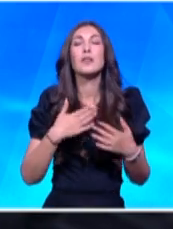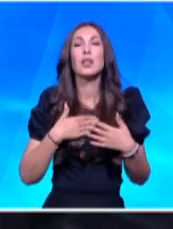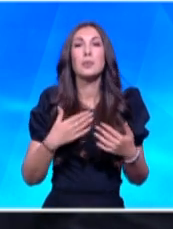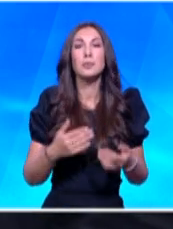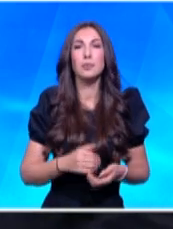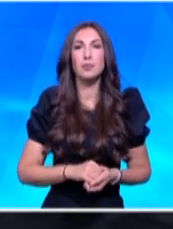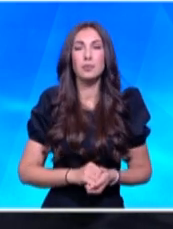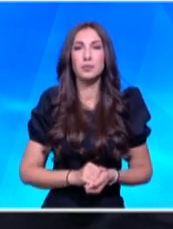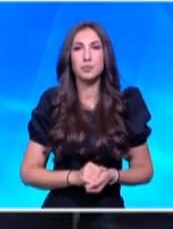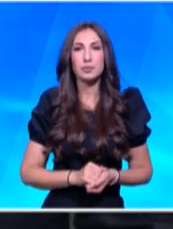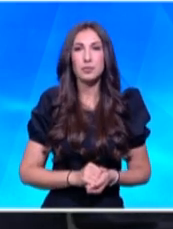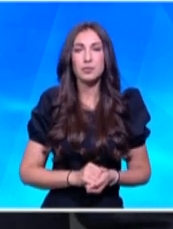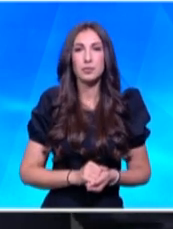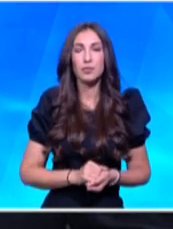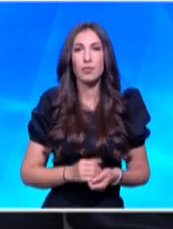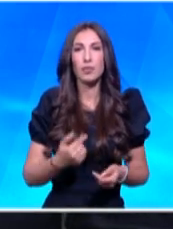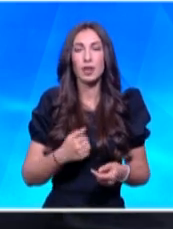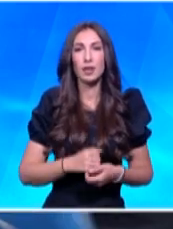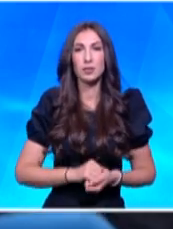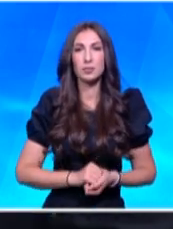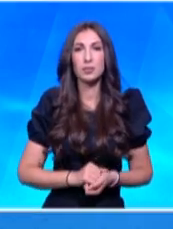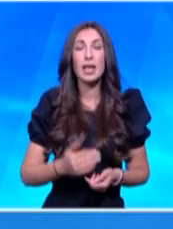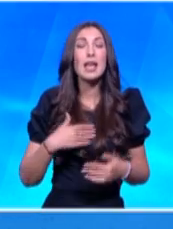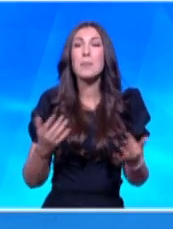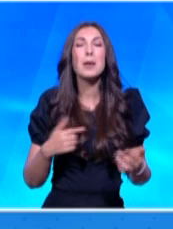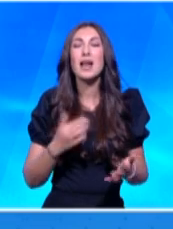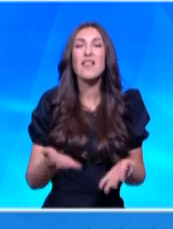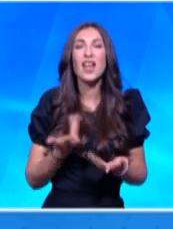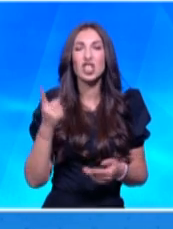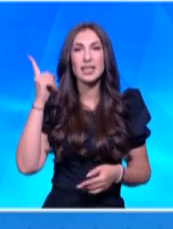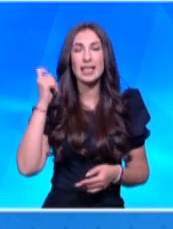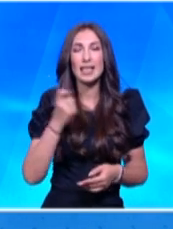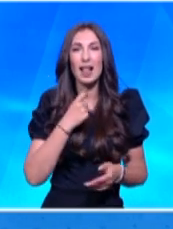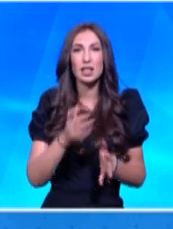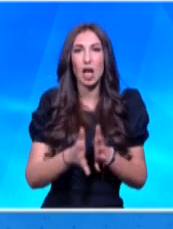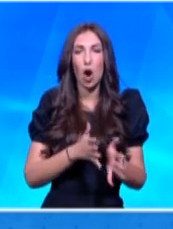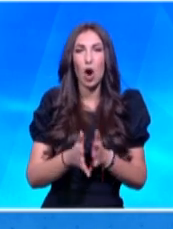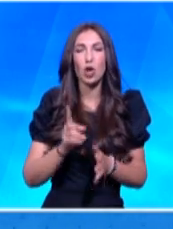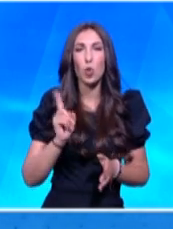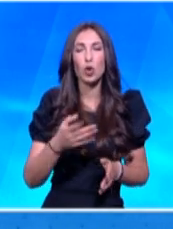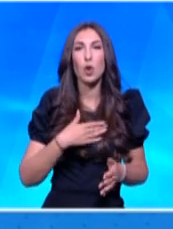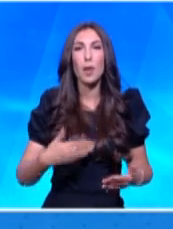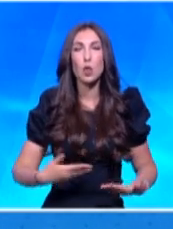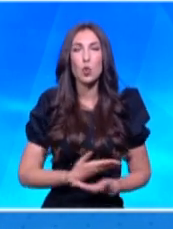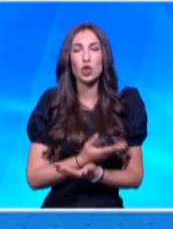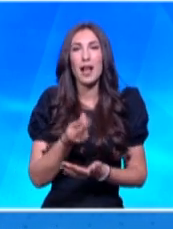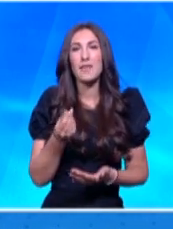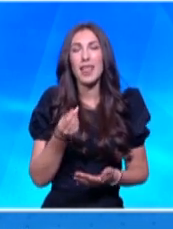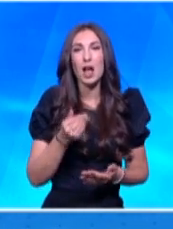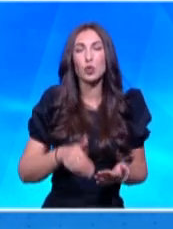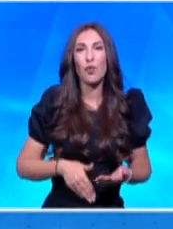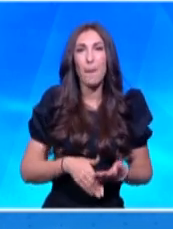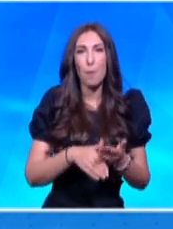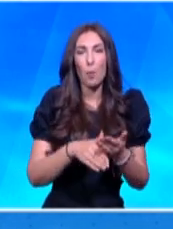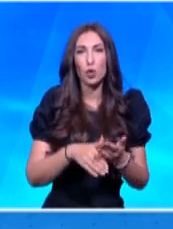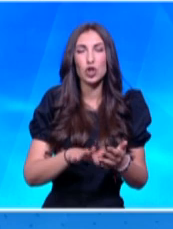сигнали? Не все още. Имате ли вече сигнали за хора, които ще се нуждаят от финансова помощ, за да им бъде